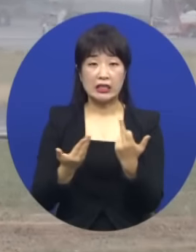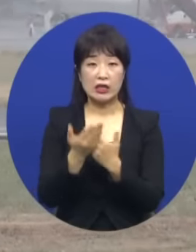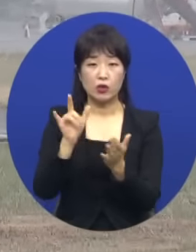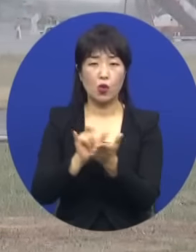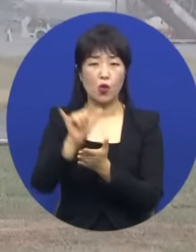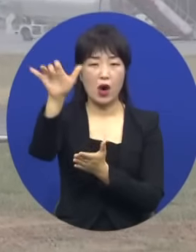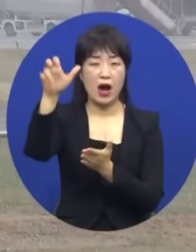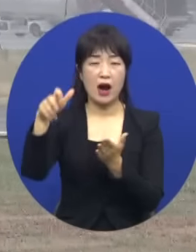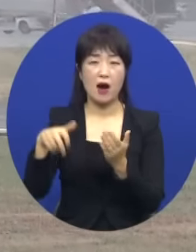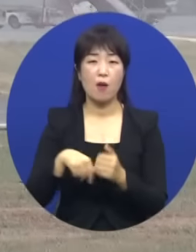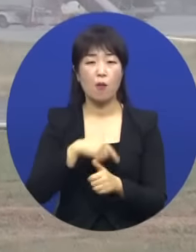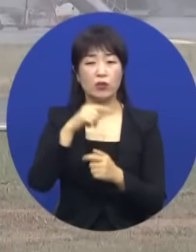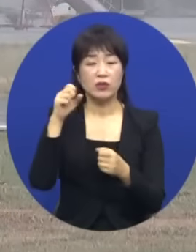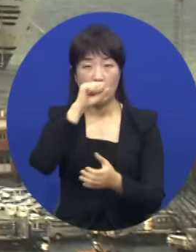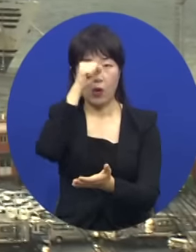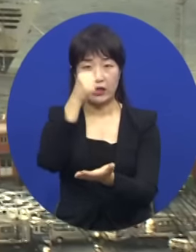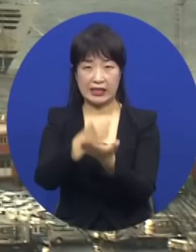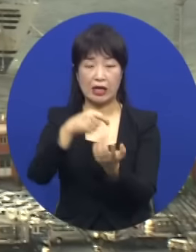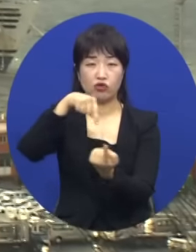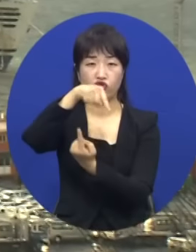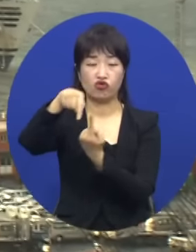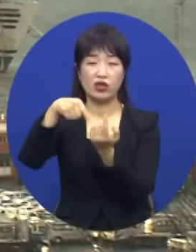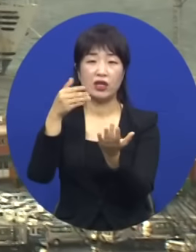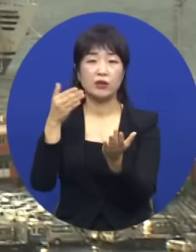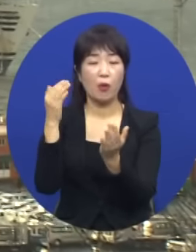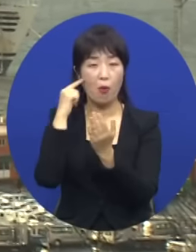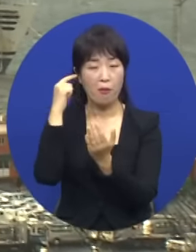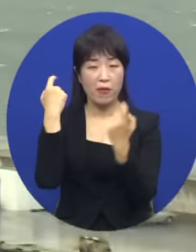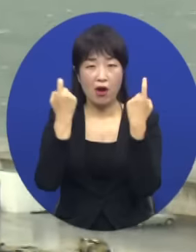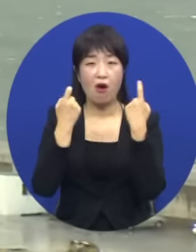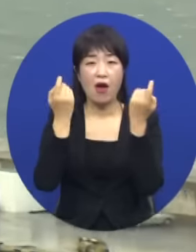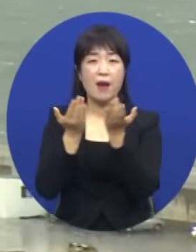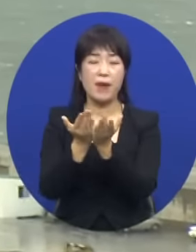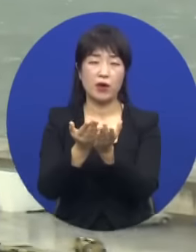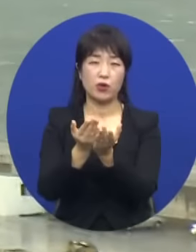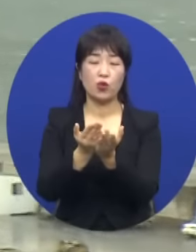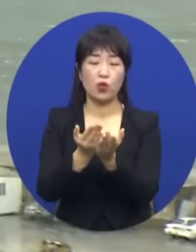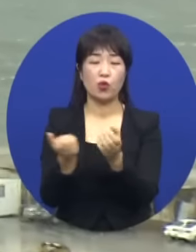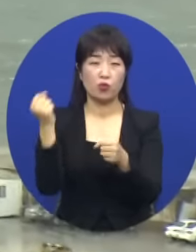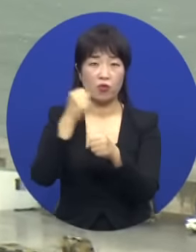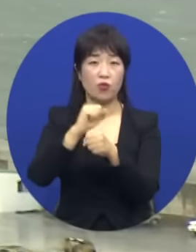항공편은 오늘 정상 운항됐고 대형 여객선 운항도 오후부터 재개됐습니다.